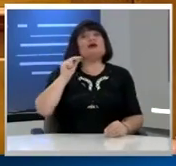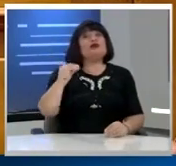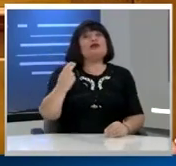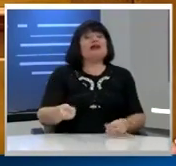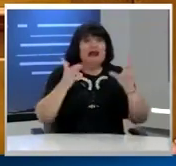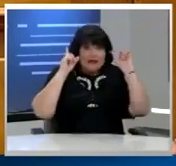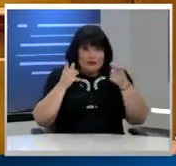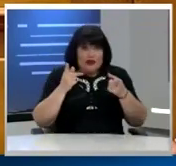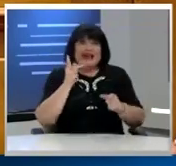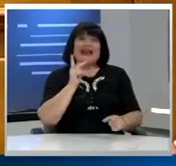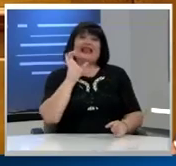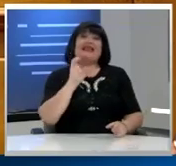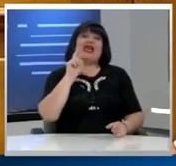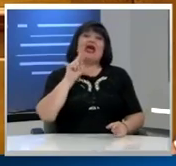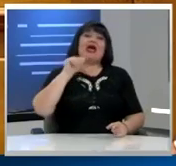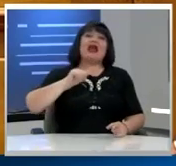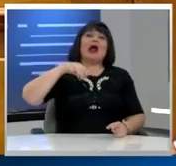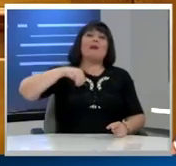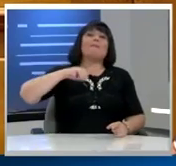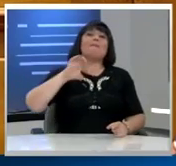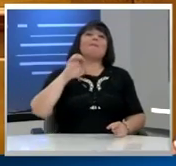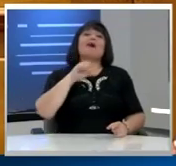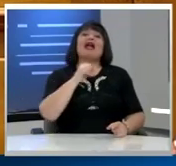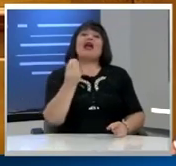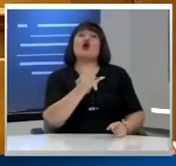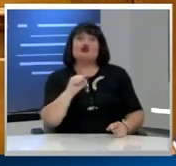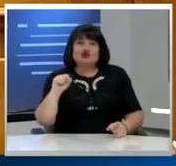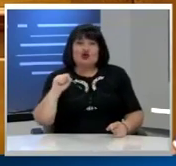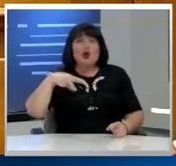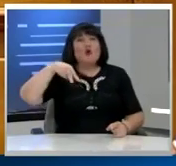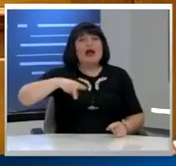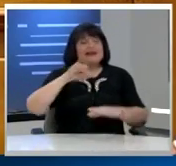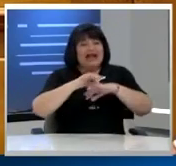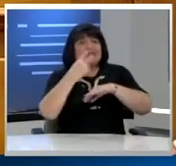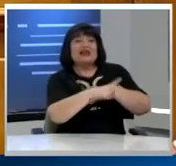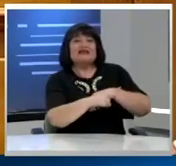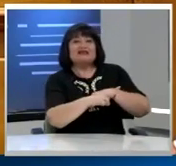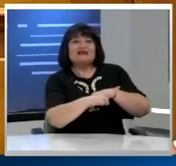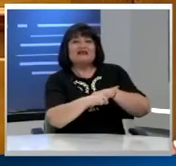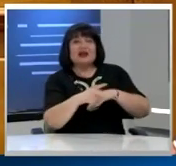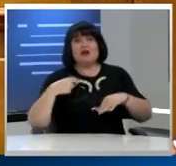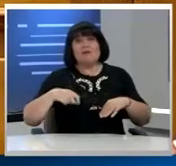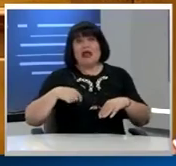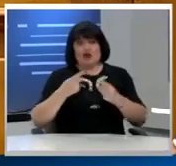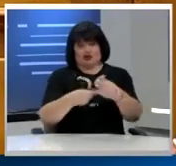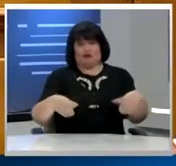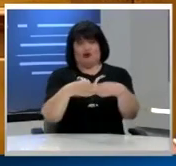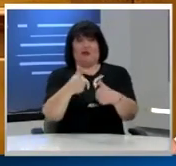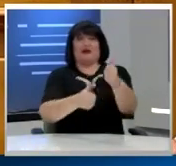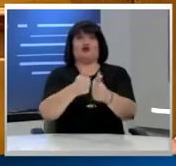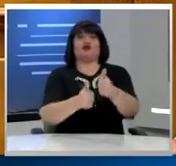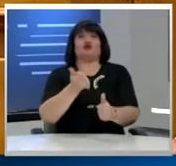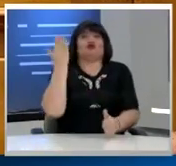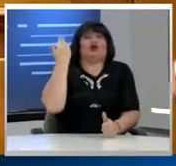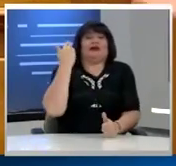της Νέας Δημοκρατίας, την κυρία Κεραμέως, που ο σύζυγός της, ο κύριος Λουκάς, ήτανε μέλος της Επιτροπής Ανταγωνισμού επί κύριο